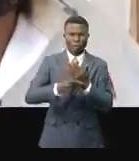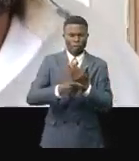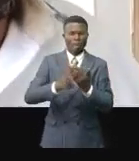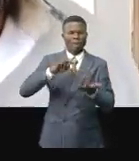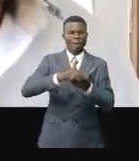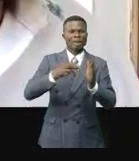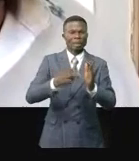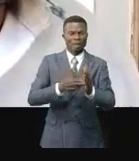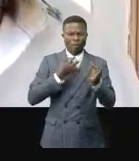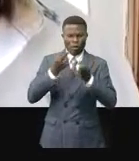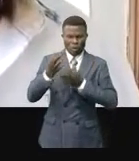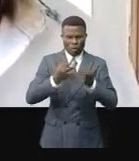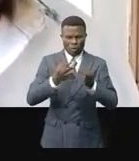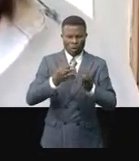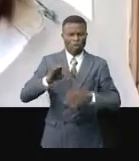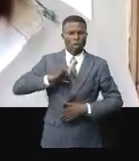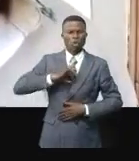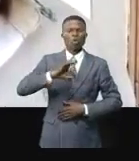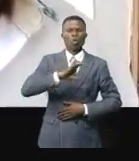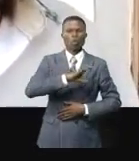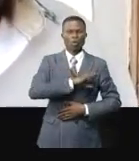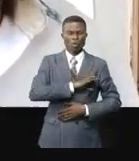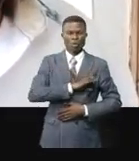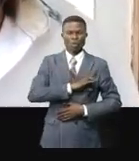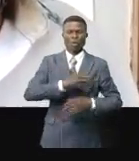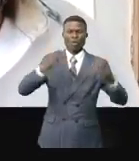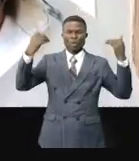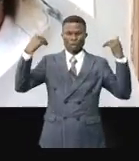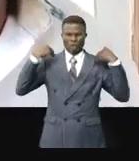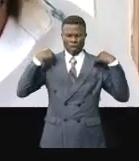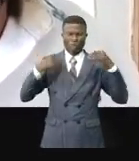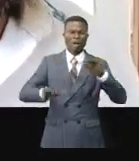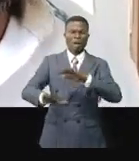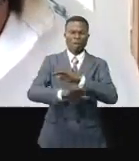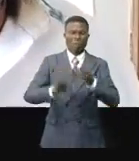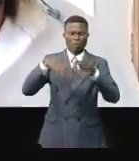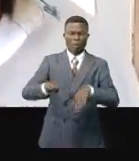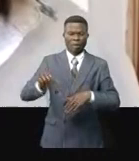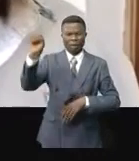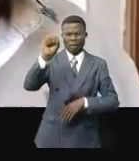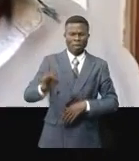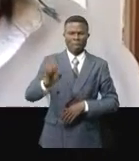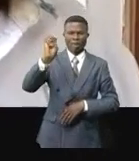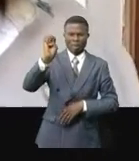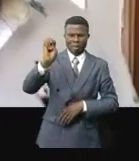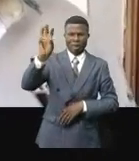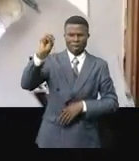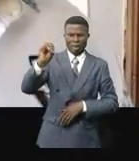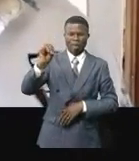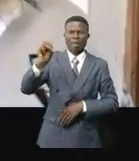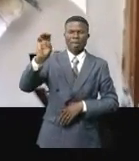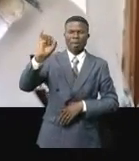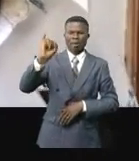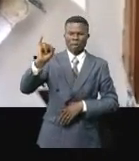définition du comité de gestion du bassin de la Semouliki. Ses représentants